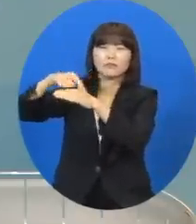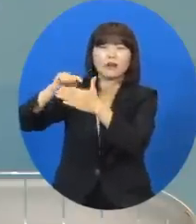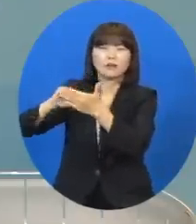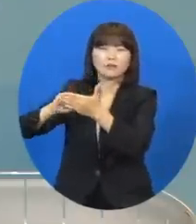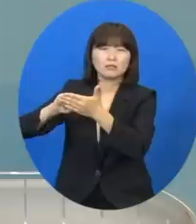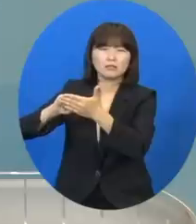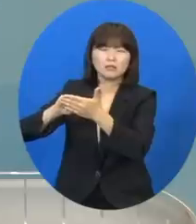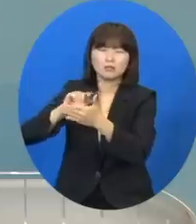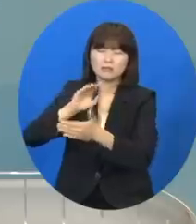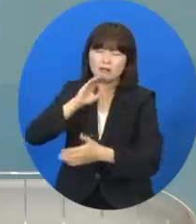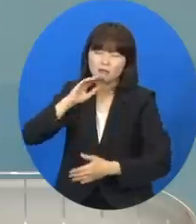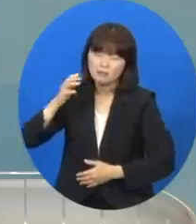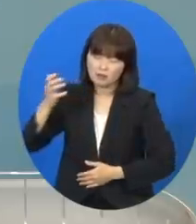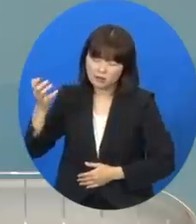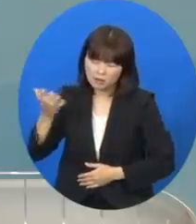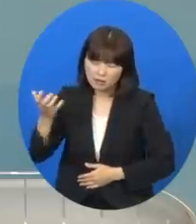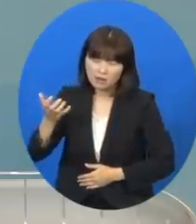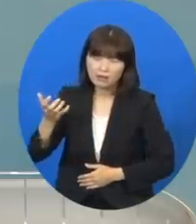얼마나 아프겠어요.